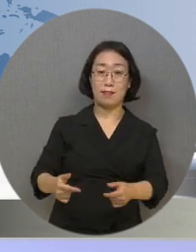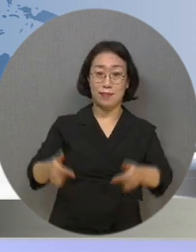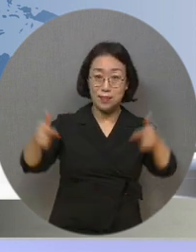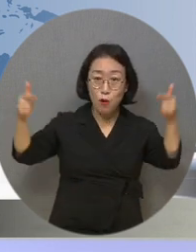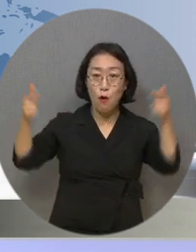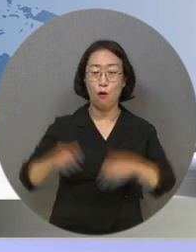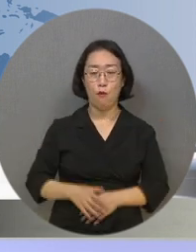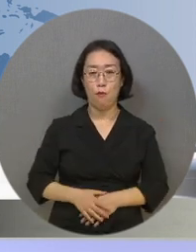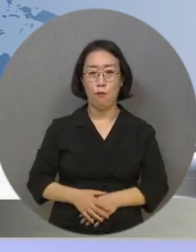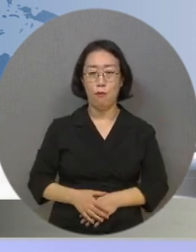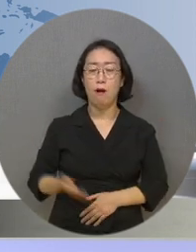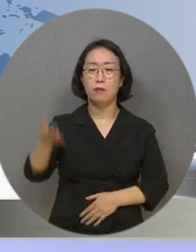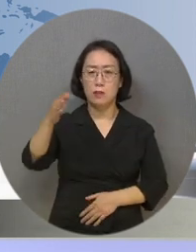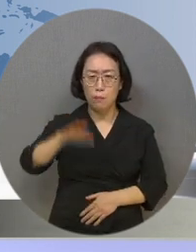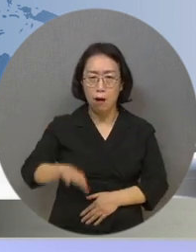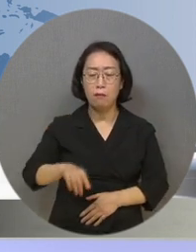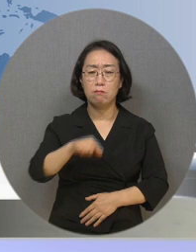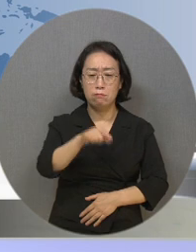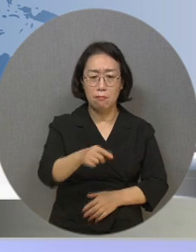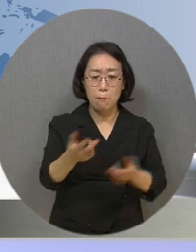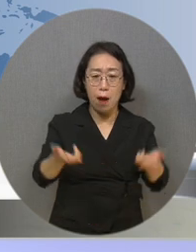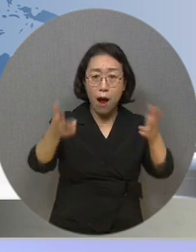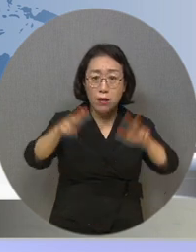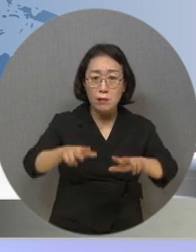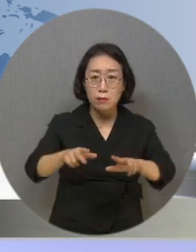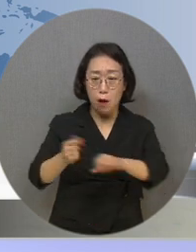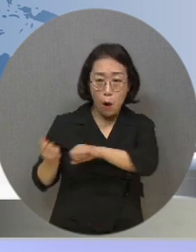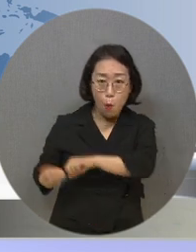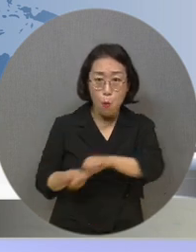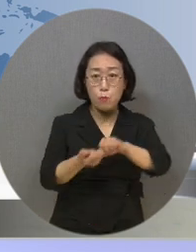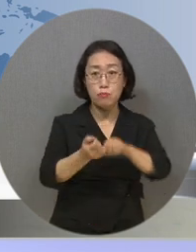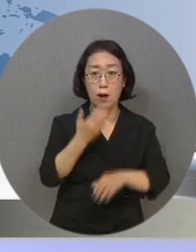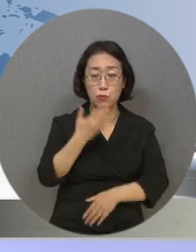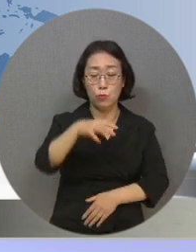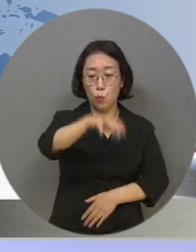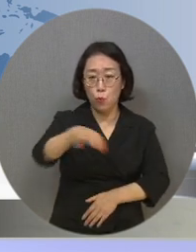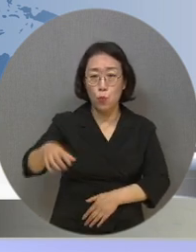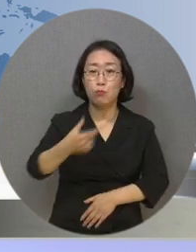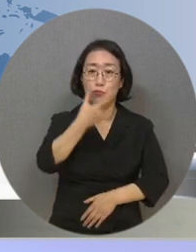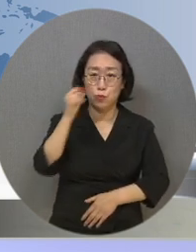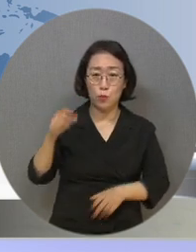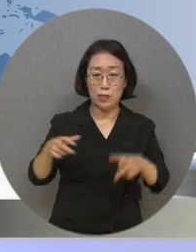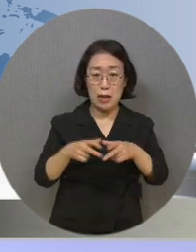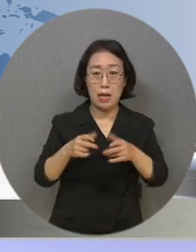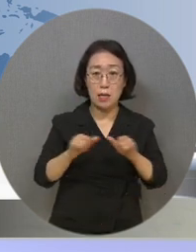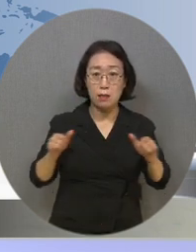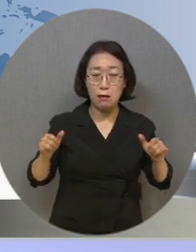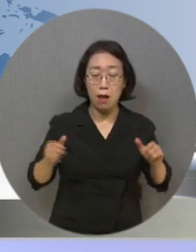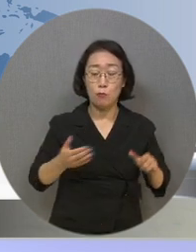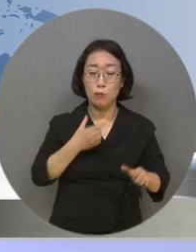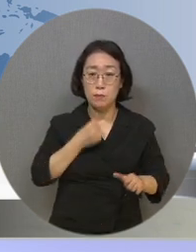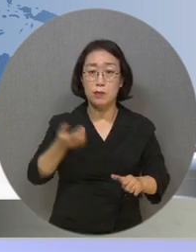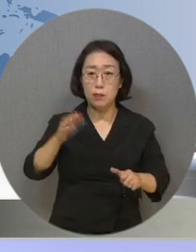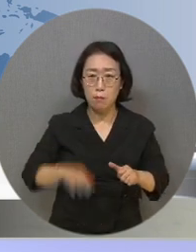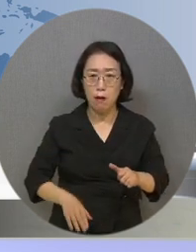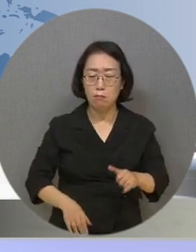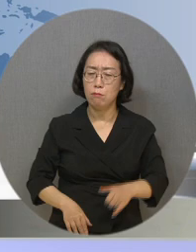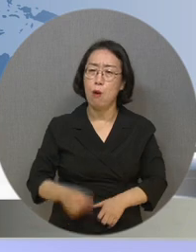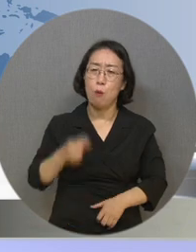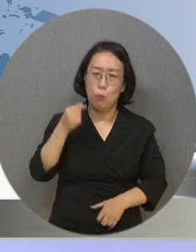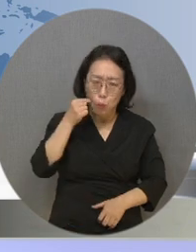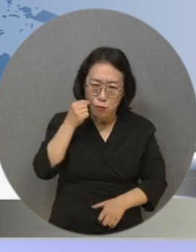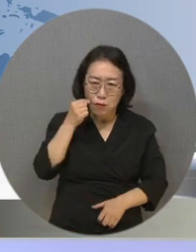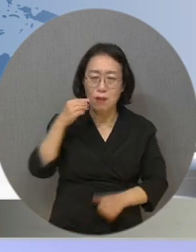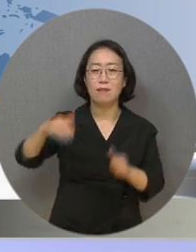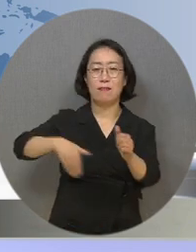늘어났습니다. 하지만 그에 비해 파크골프장이 부족하다 보니 장애인들은 파크골프를 치고 싶어도 못 치는 상황에 놓였습니다.